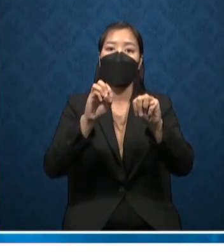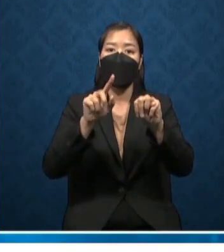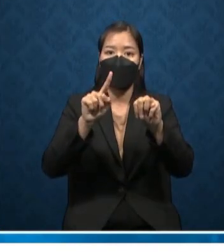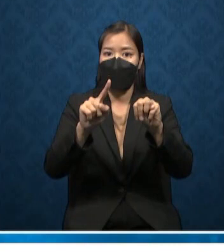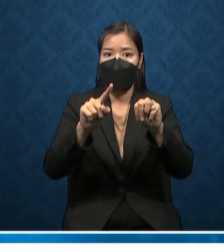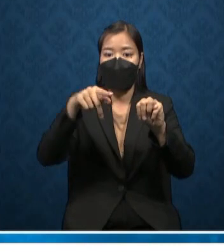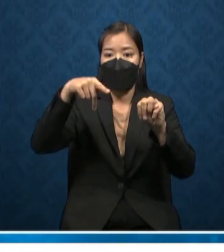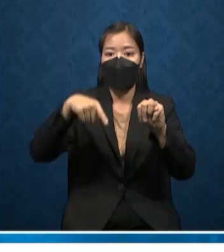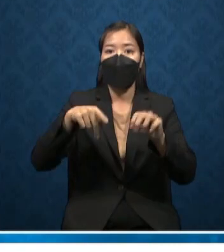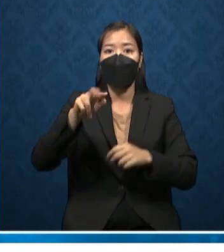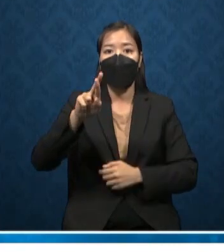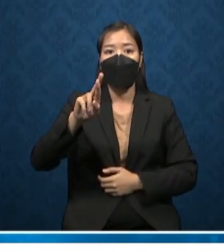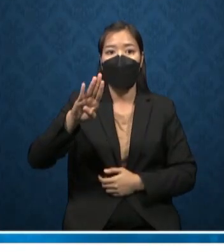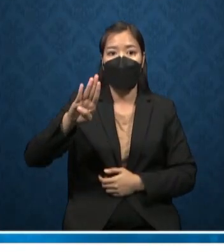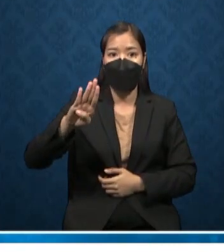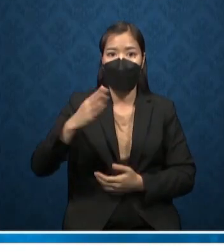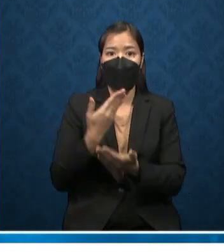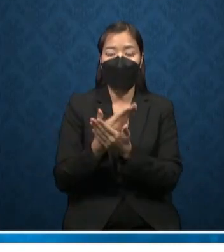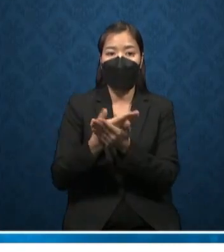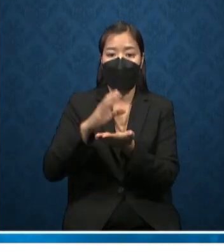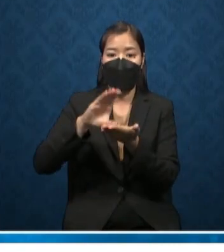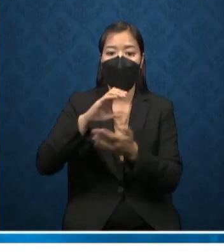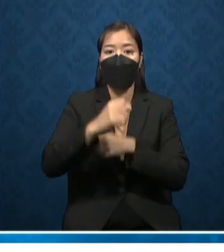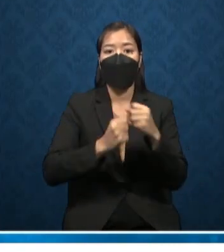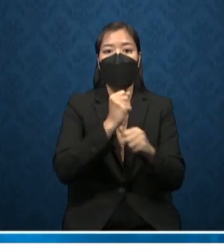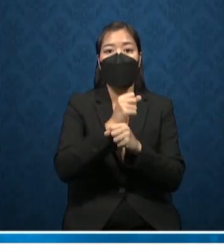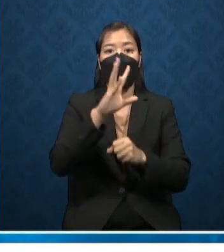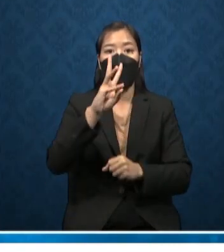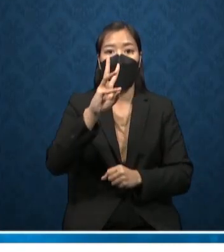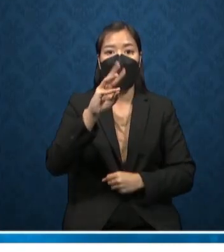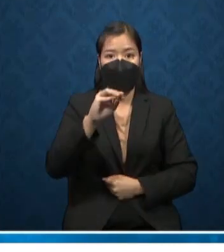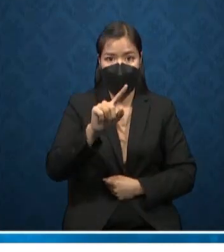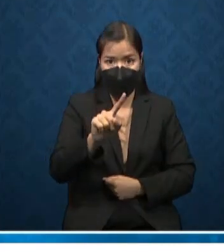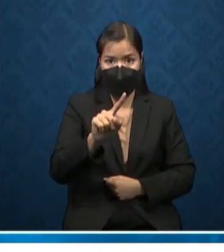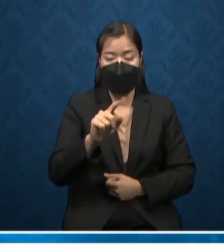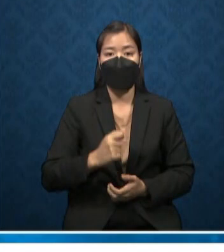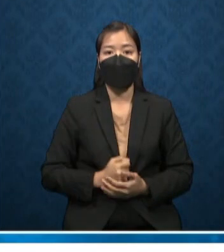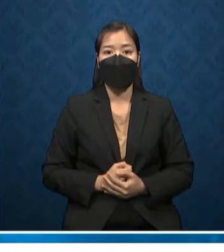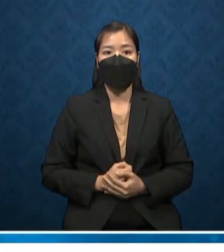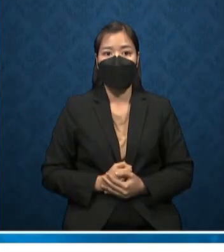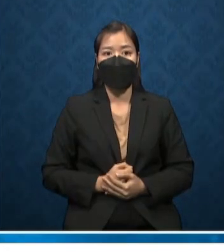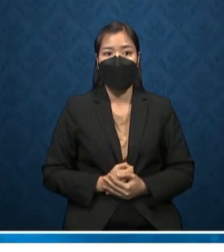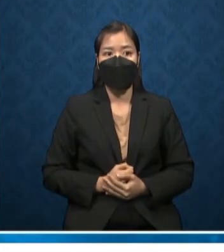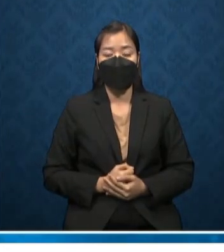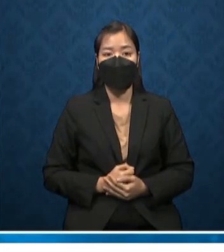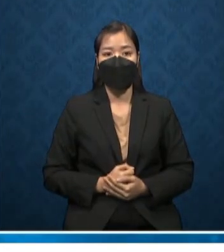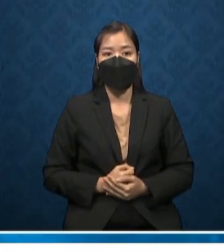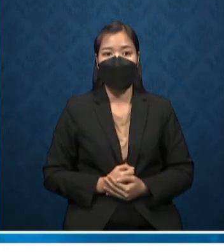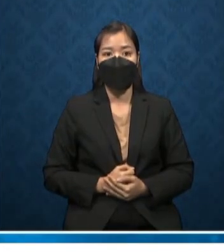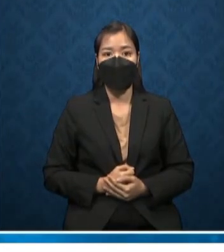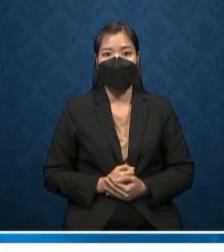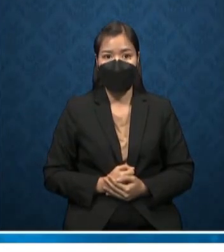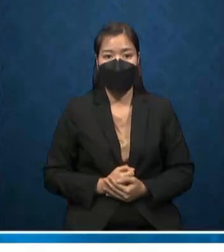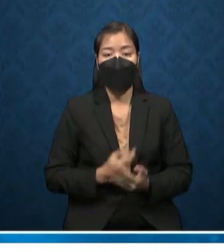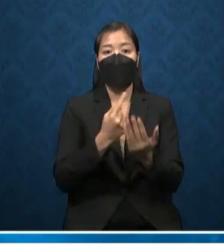งพระราชบัญญัติวิธีการงบประมาณพ.ศ. 2561นะครับตามที่ทางผู้แทนสมานได้อ่าน